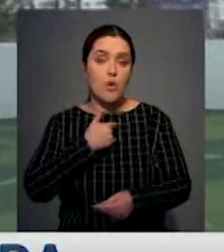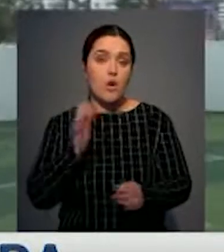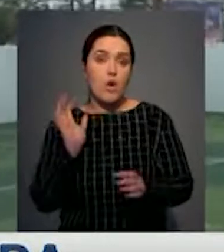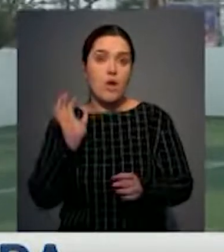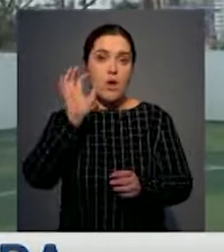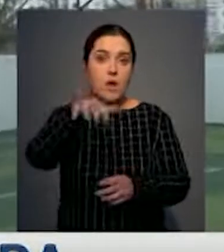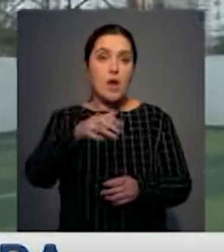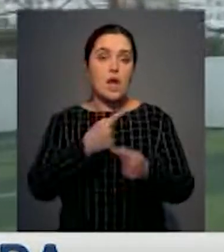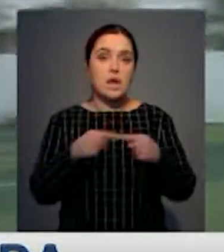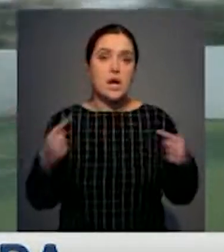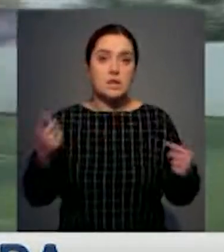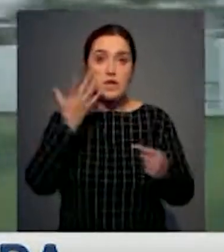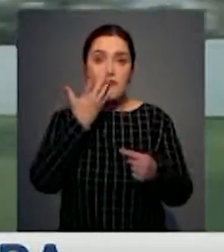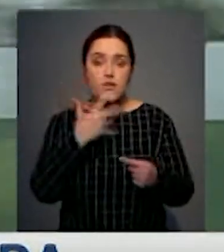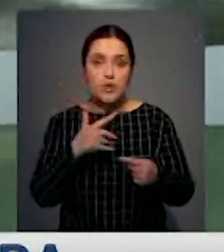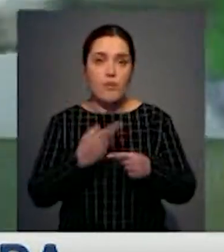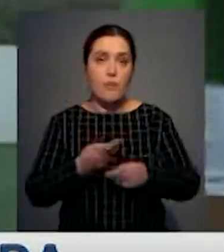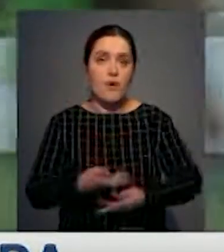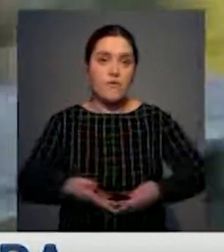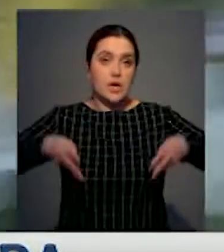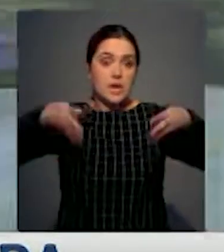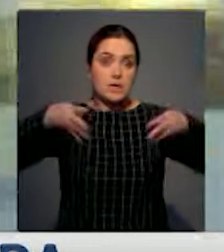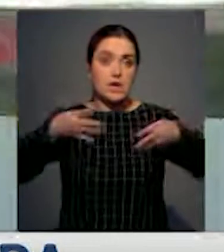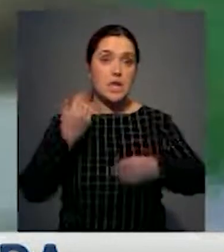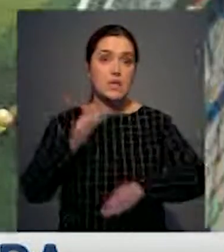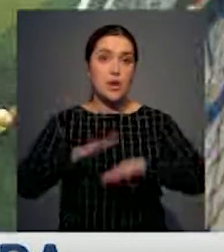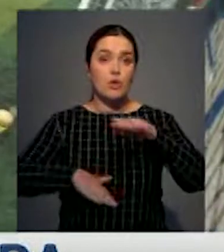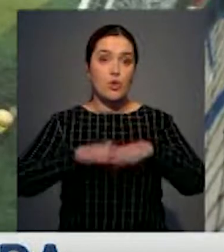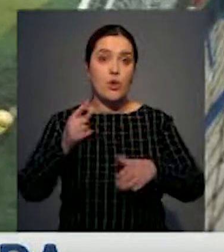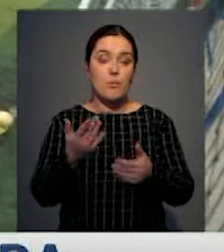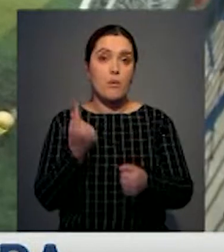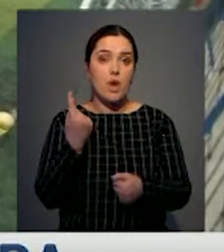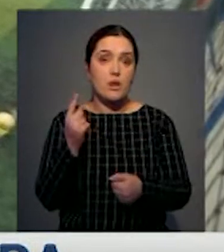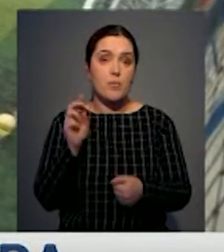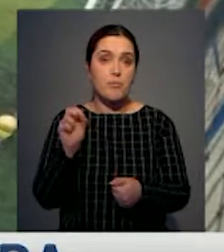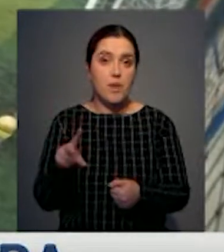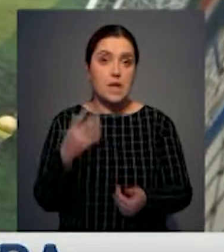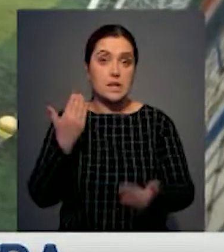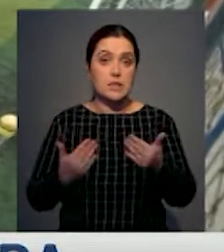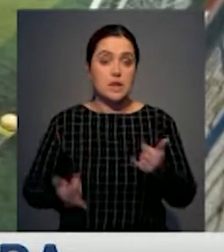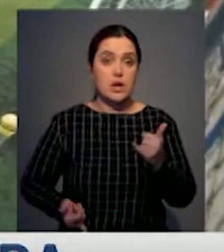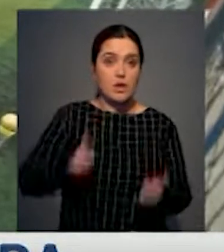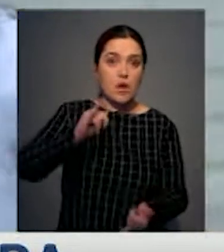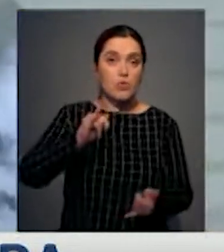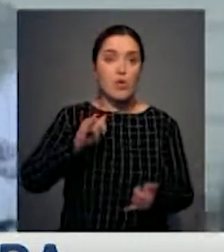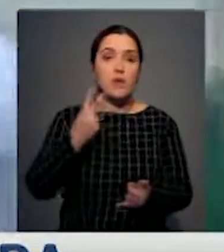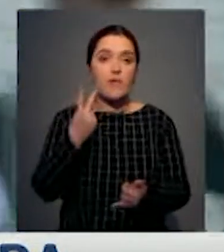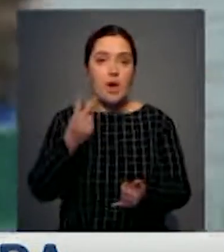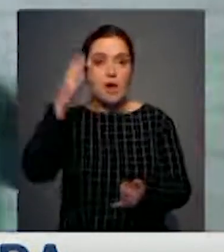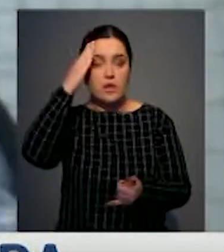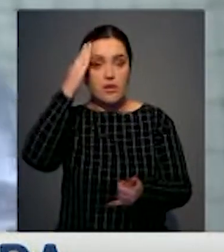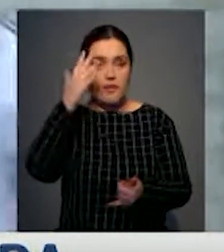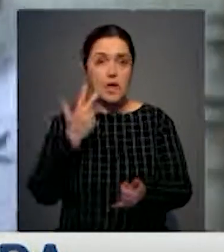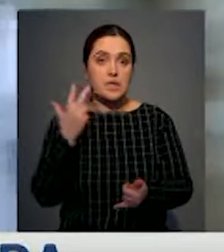забросить мячи разных цветов в корзины. Если сделать это рукой, команда получает одно очко, если ногой – два, головой – три.